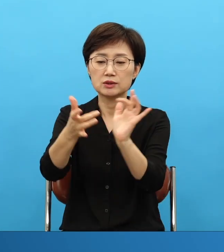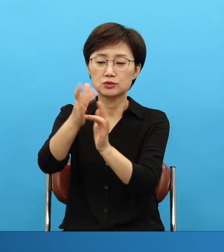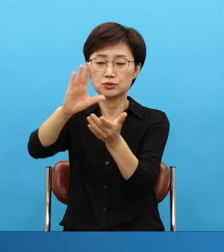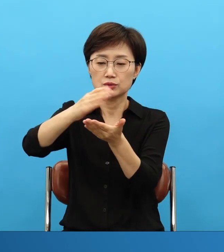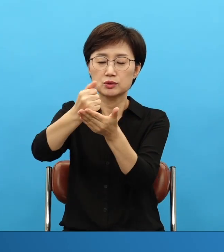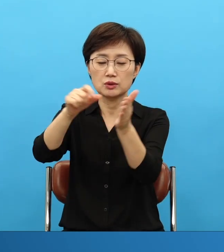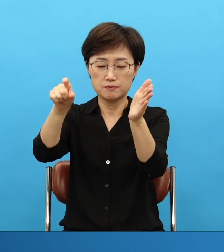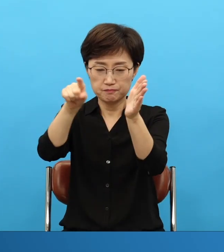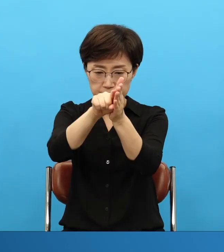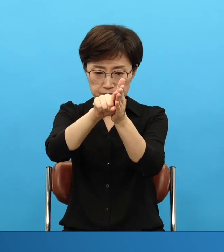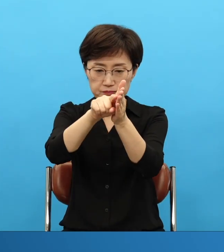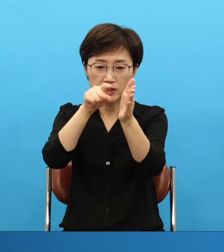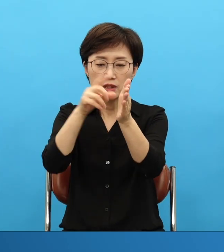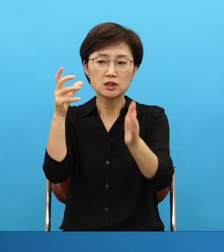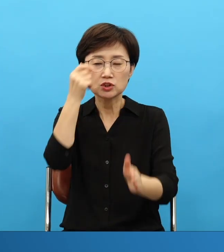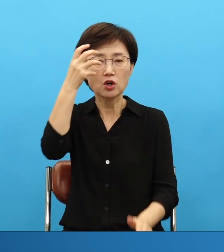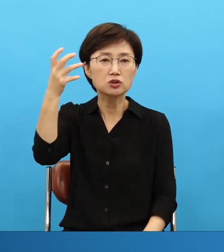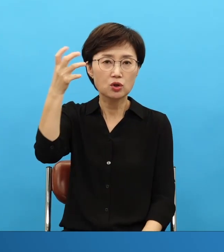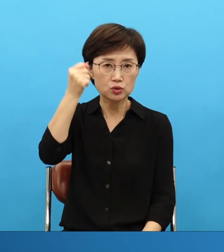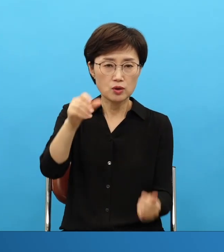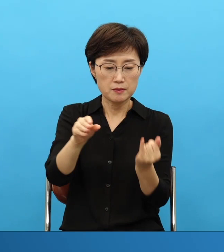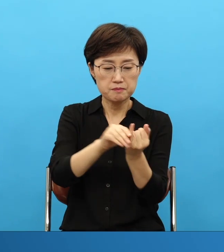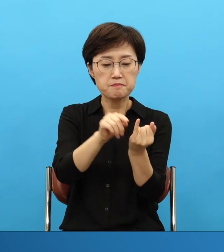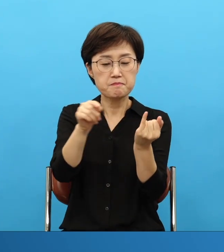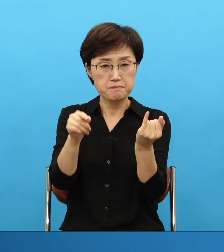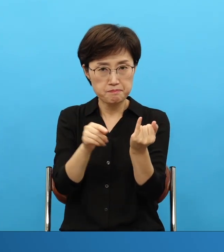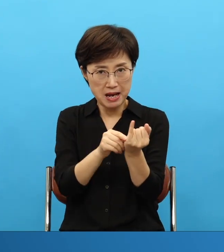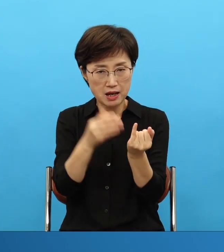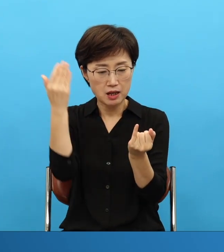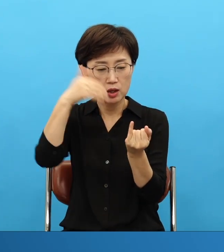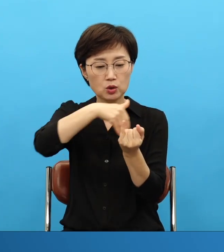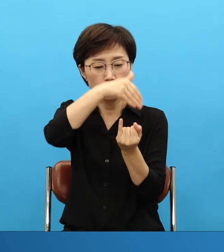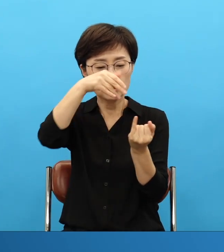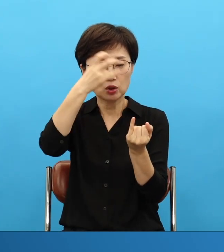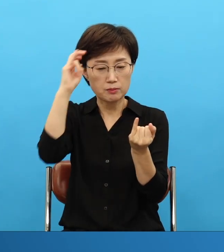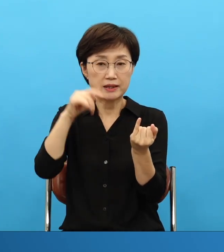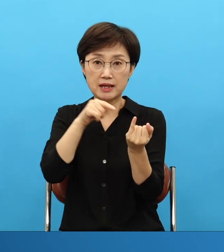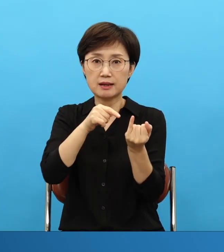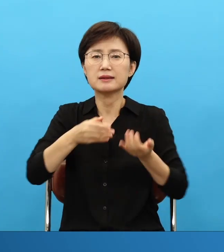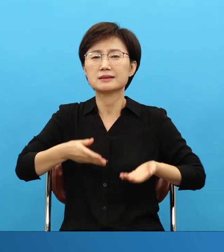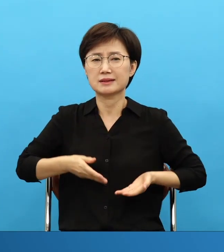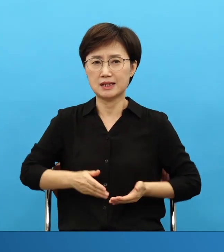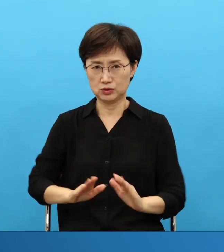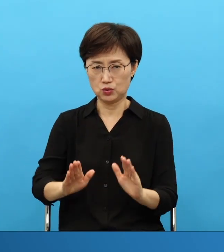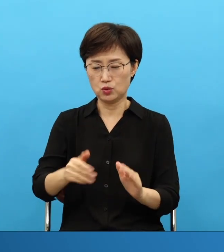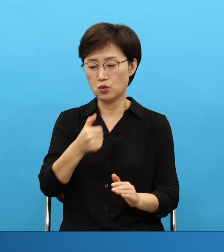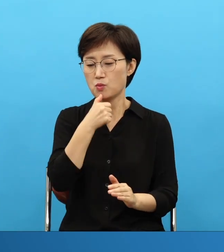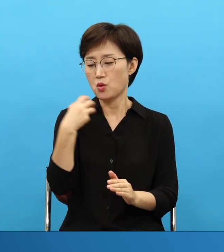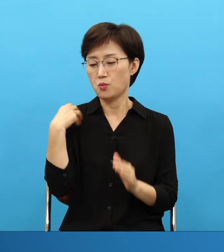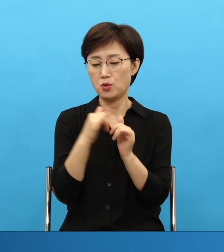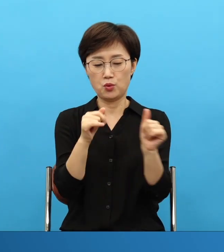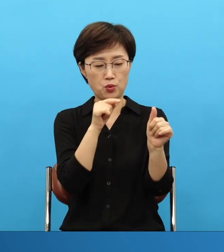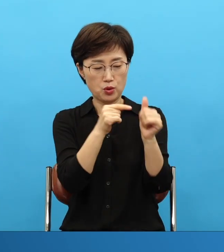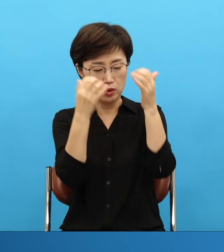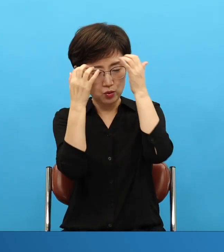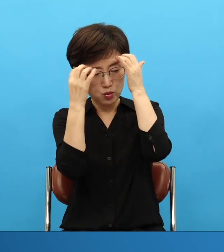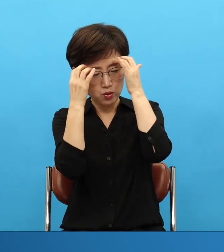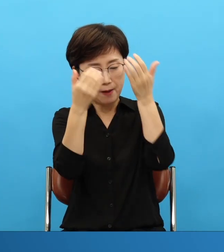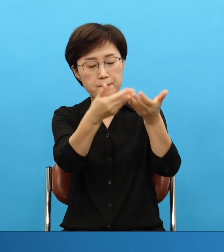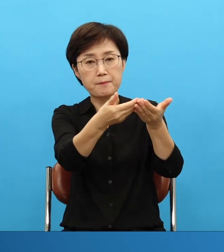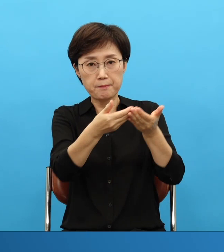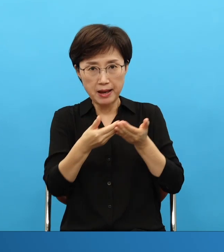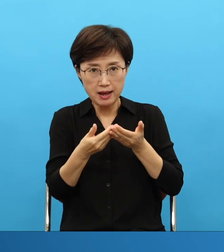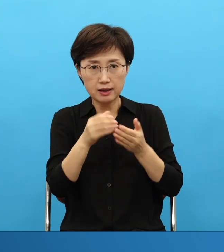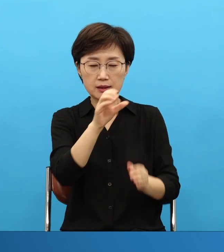주 예수 그리스도를 믿사오니 이는 성령으로 잉태하사 동정녀 마리아에게 나시고